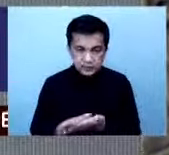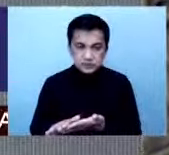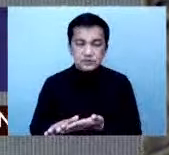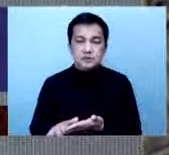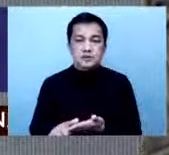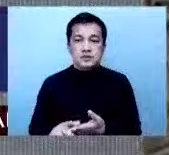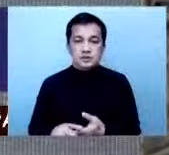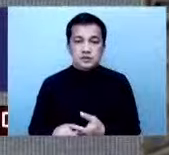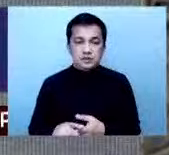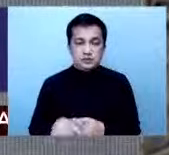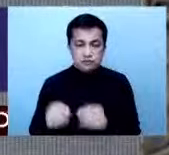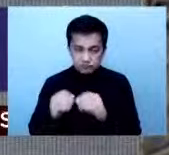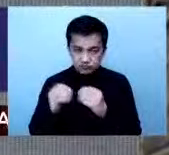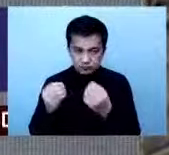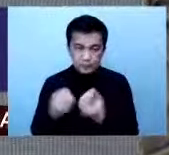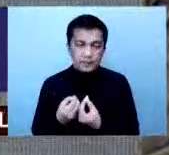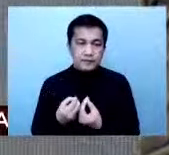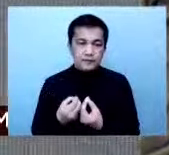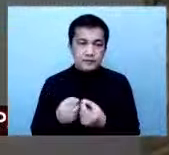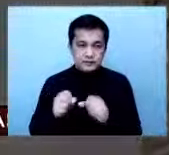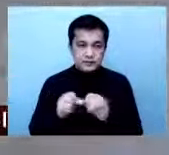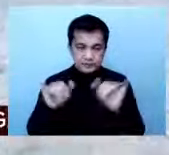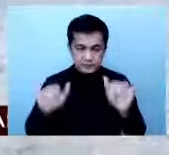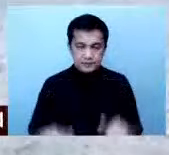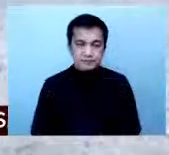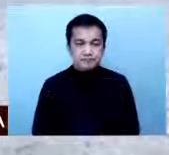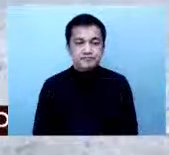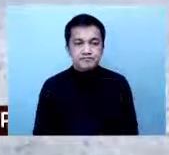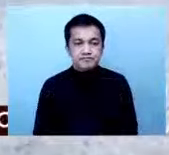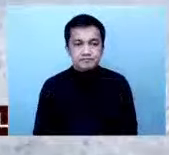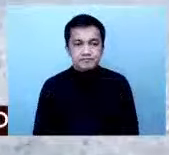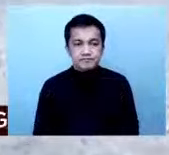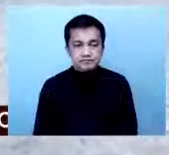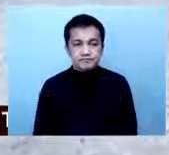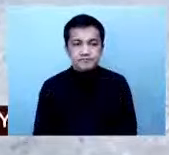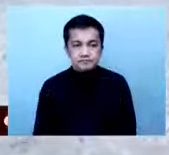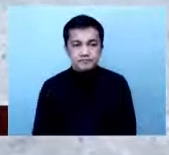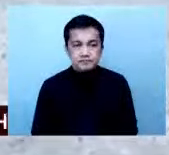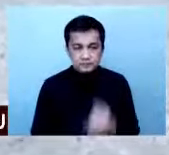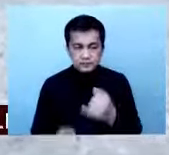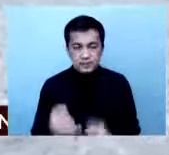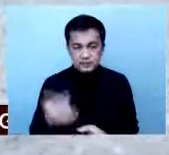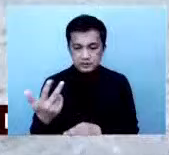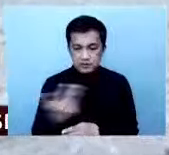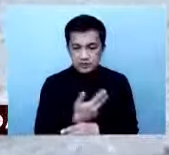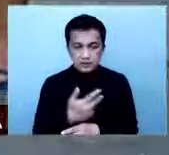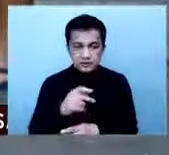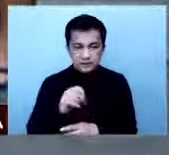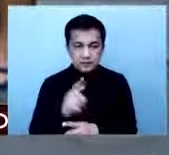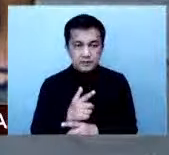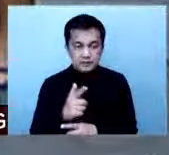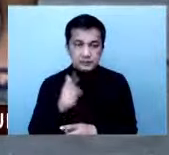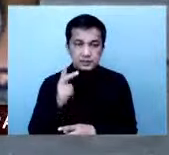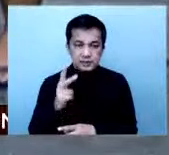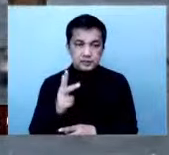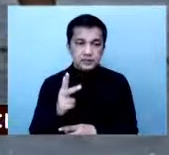well organized yung sistema na yan sa huling tatlong linggo bago ang April 30 deadline nasa 80% na raw